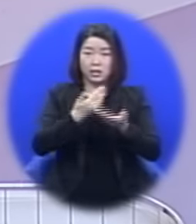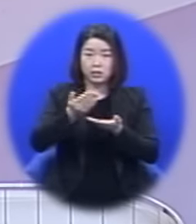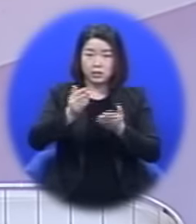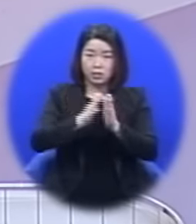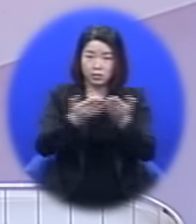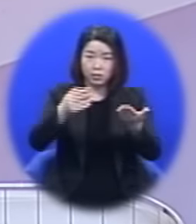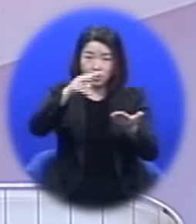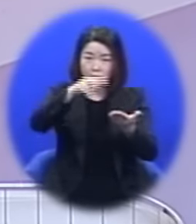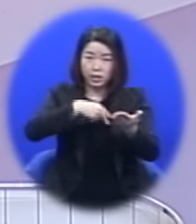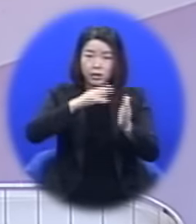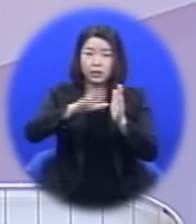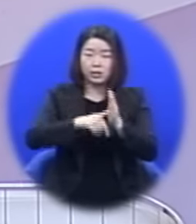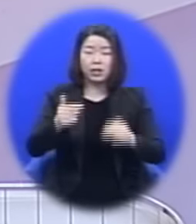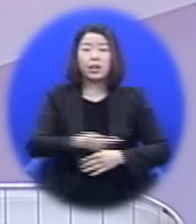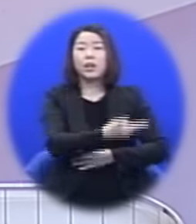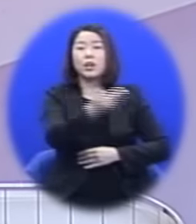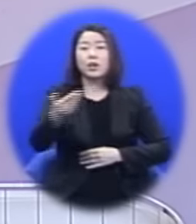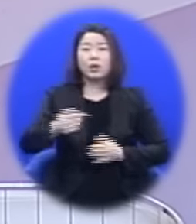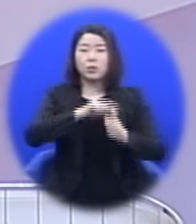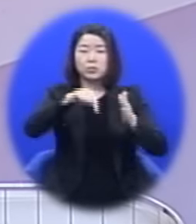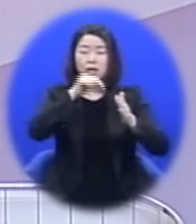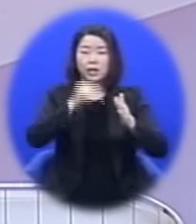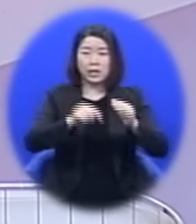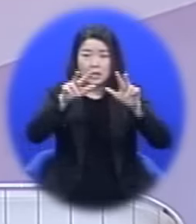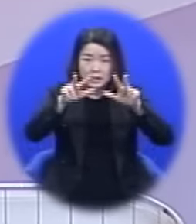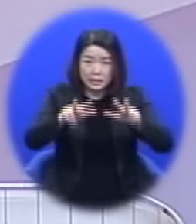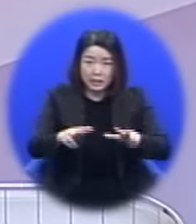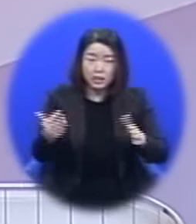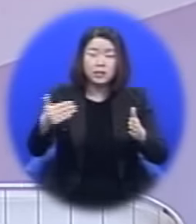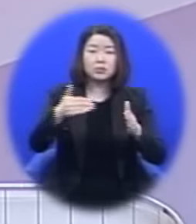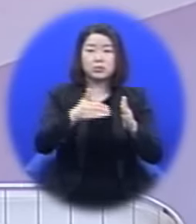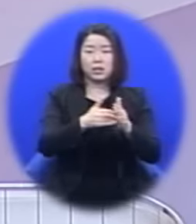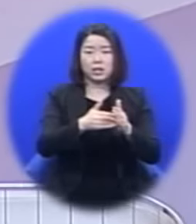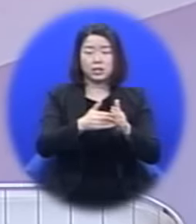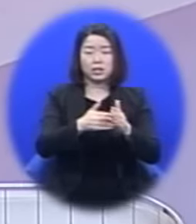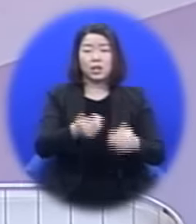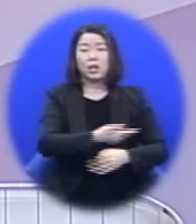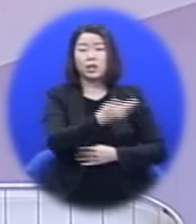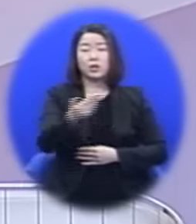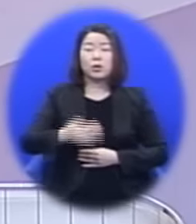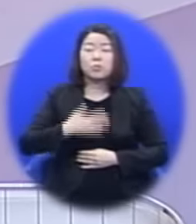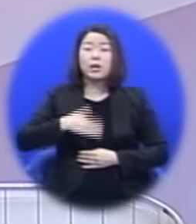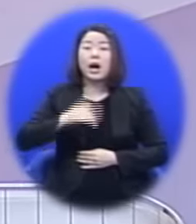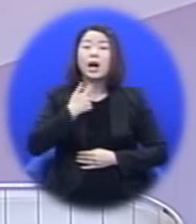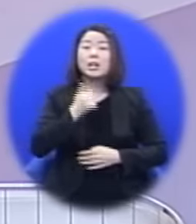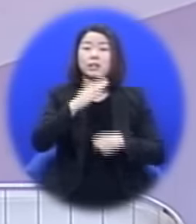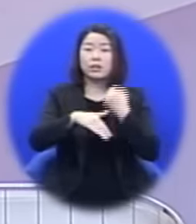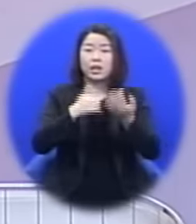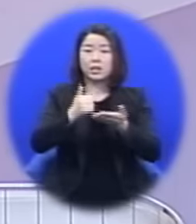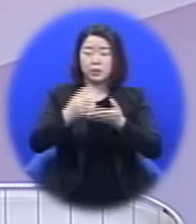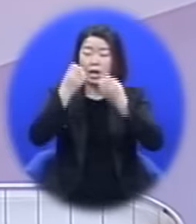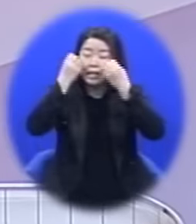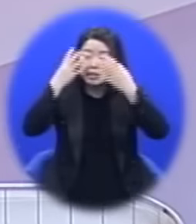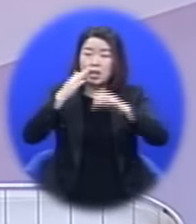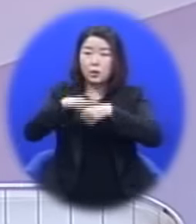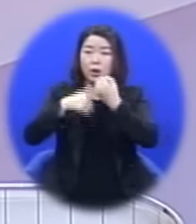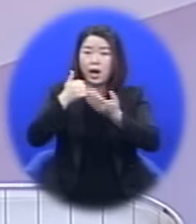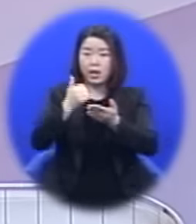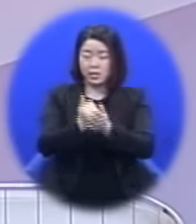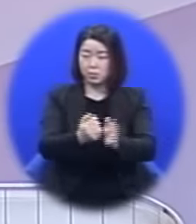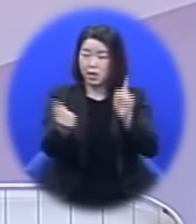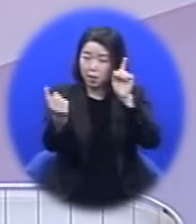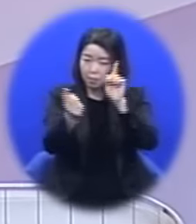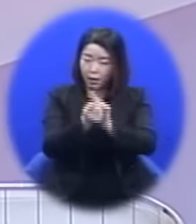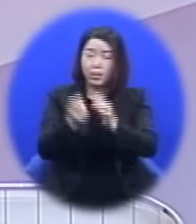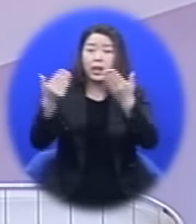읽으면서 비로소 여러분 안에 지금까지 여러분이 알던 하나님과 완전히 다른 새로운 하나님을 하나님이